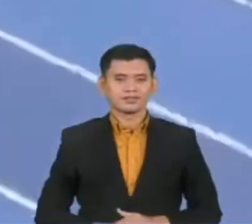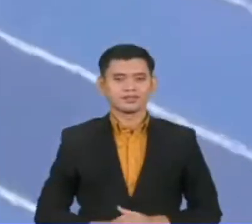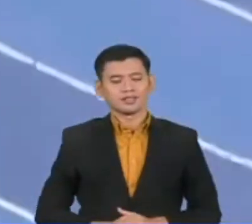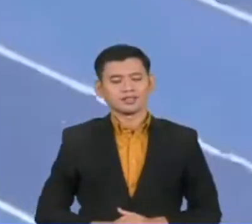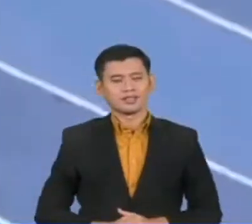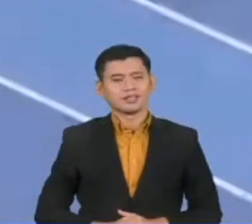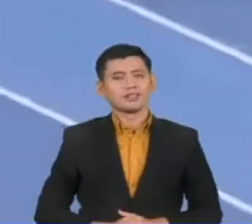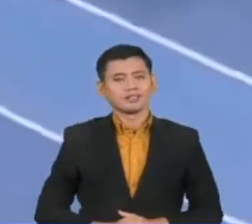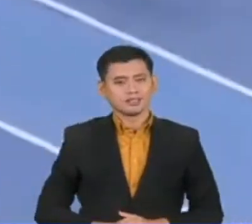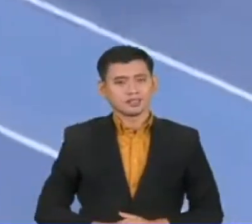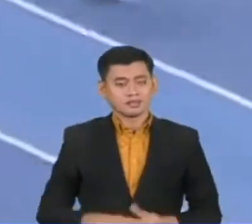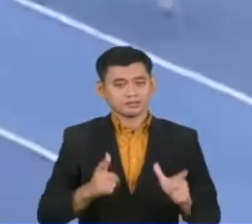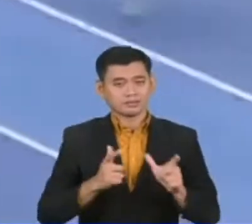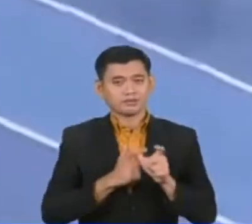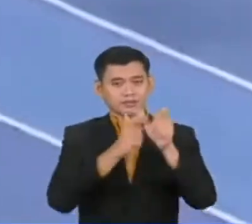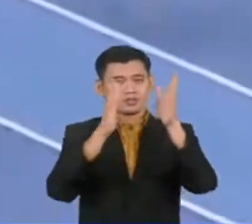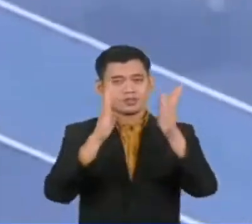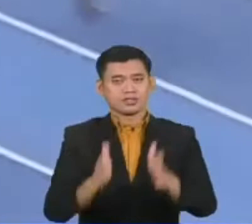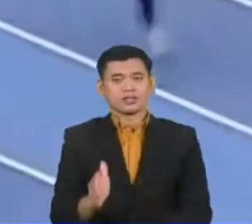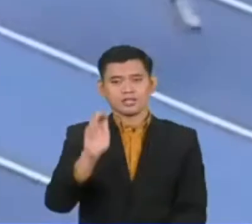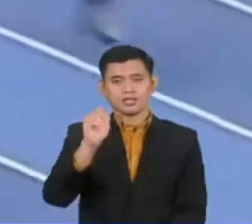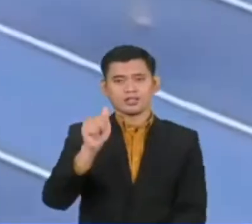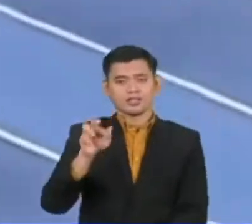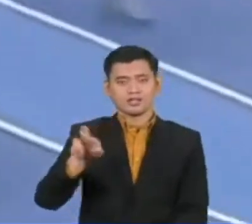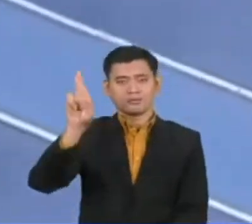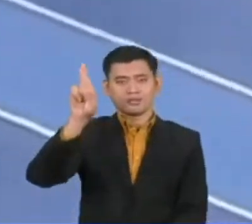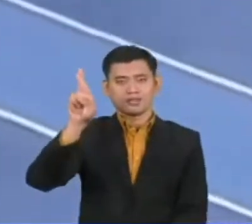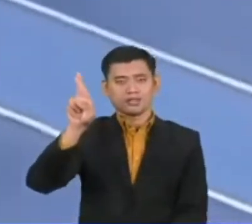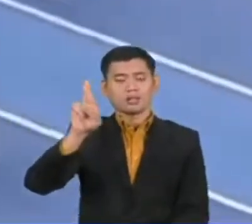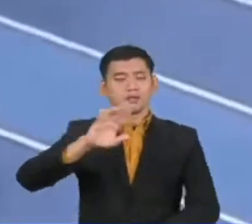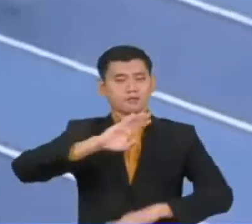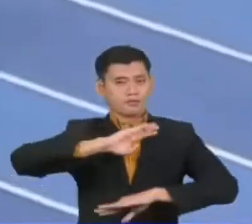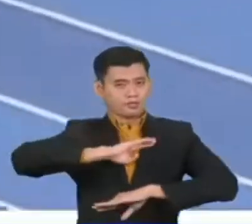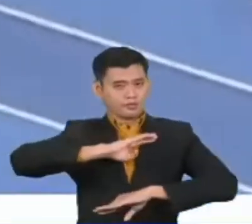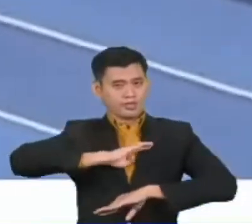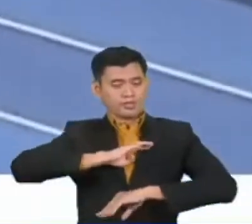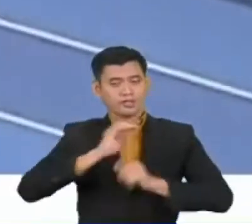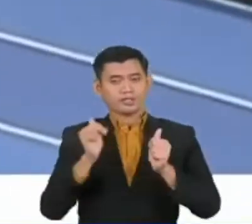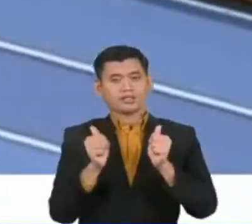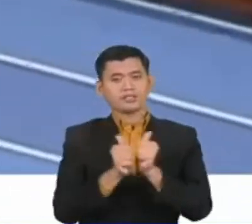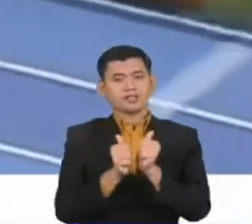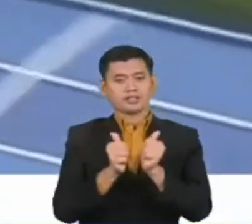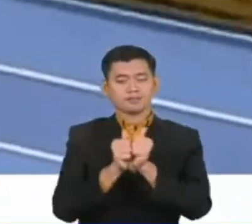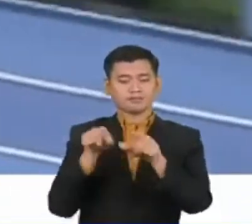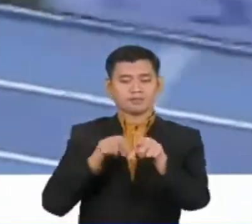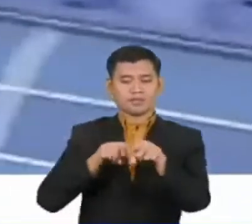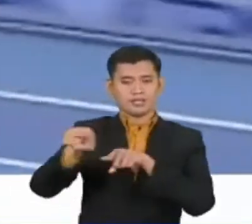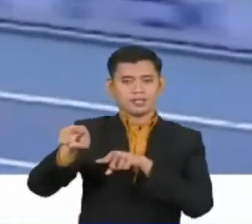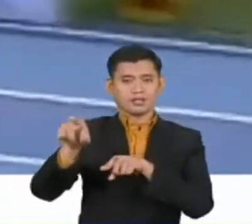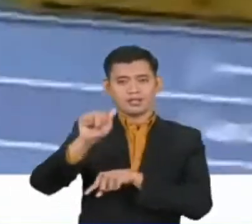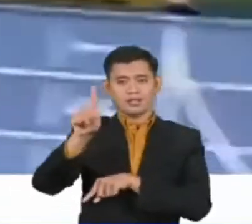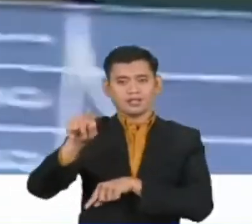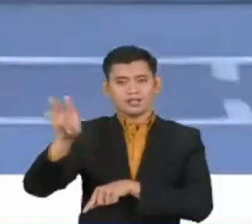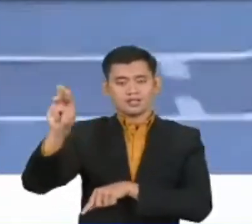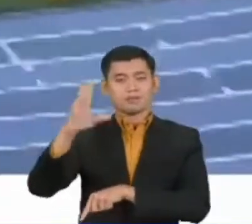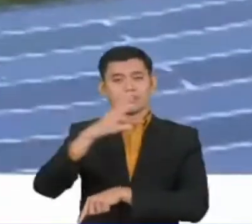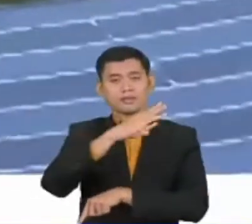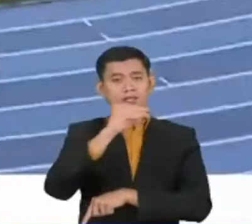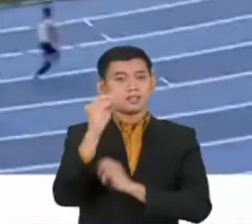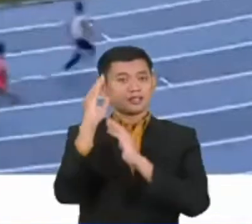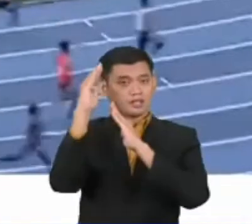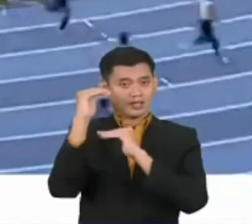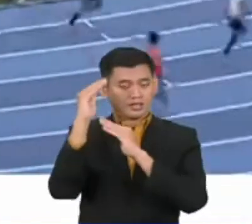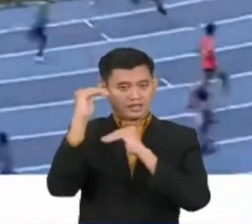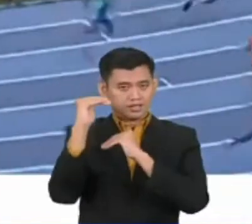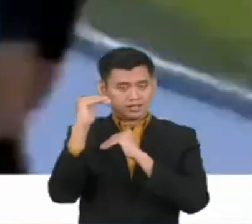Sementara itu, jurulatih pecut Muhammad Amir Izwan Tan Abdullah berpuas hati dengan persembahan Muhammad Azim dan berharap anak didiknya itu